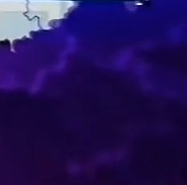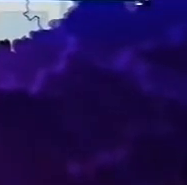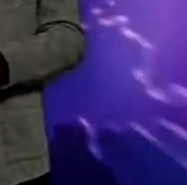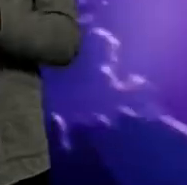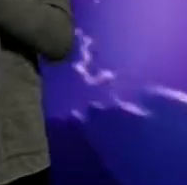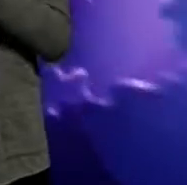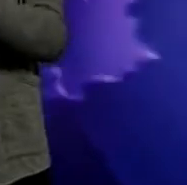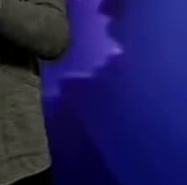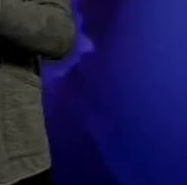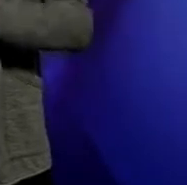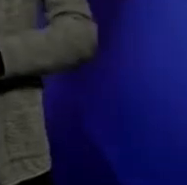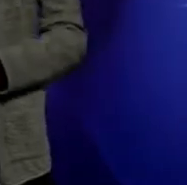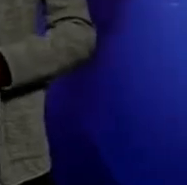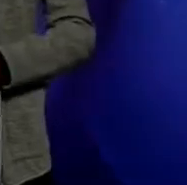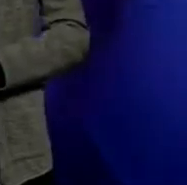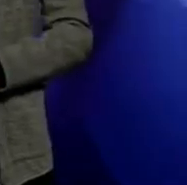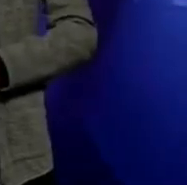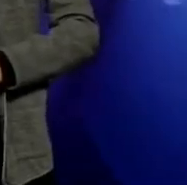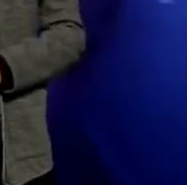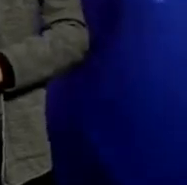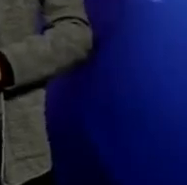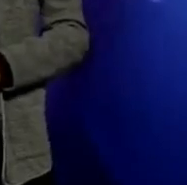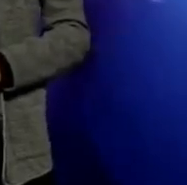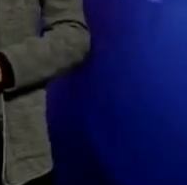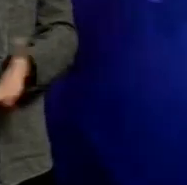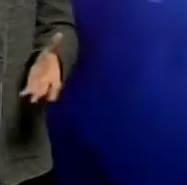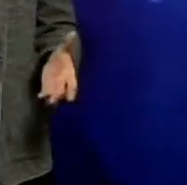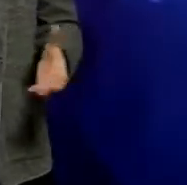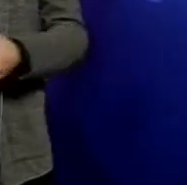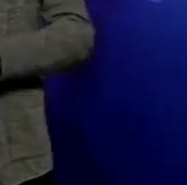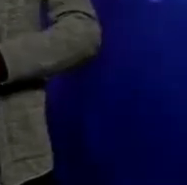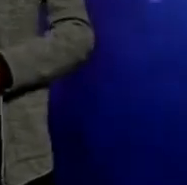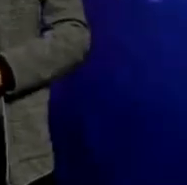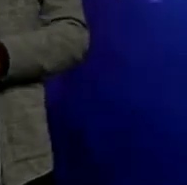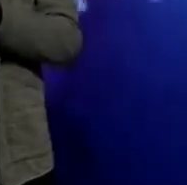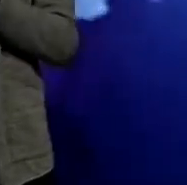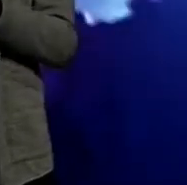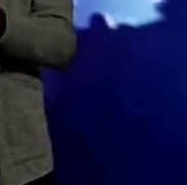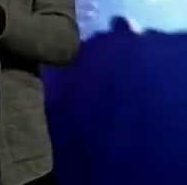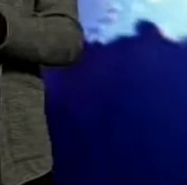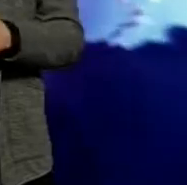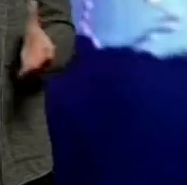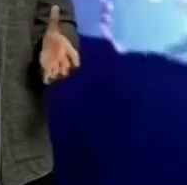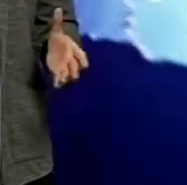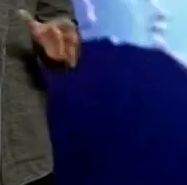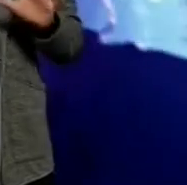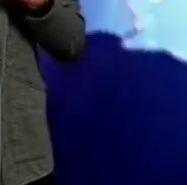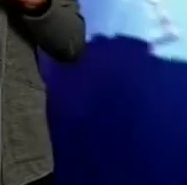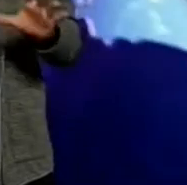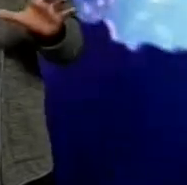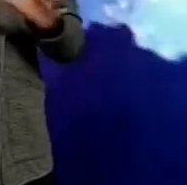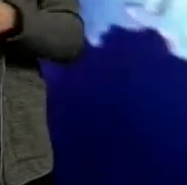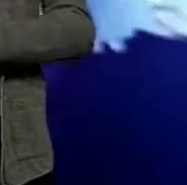r.ua про неї знято десятки фільмів жахів коли бачать цю дату в календарі жителі планети